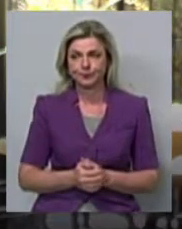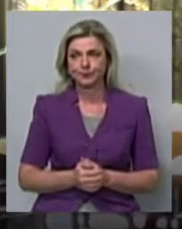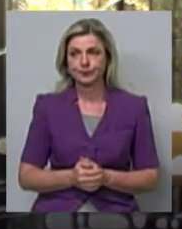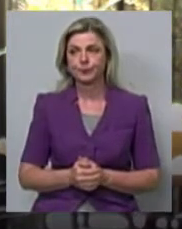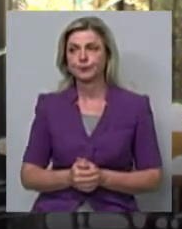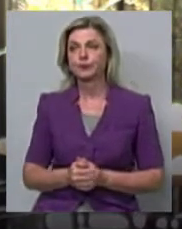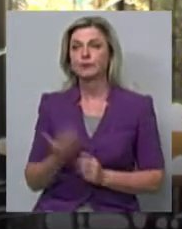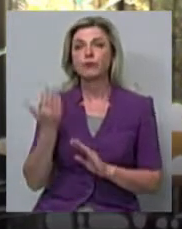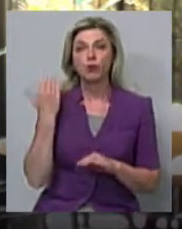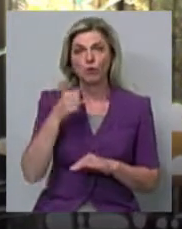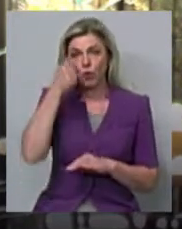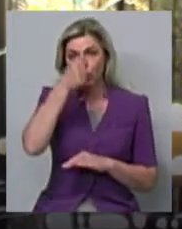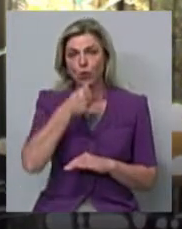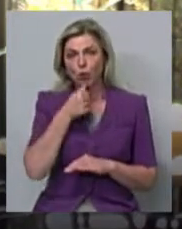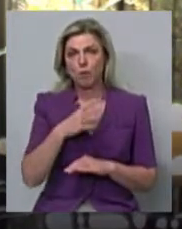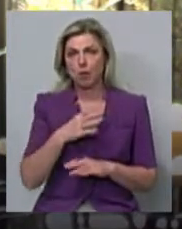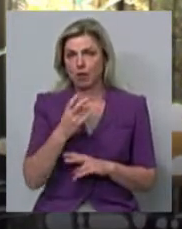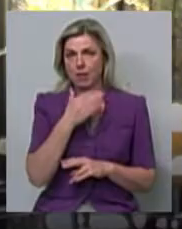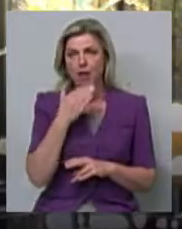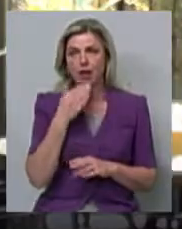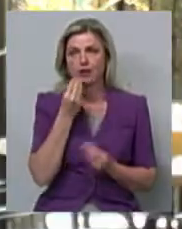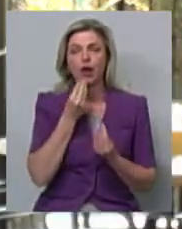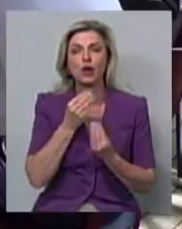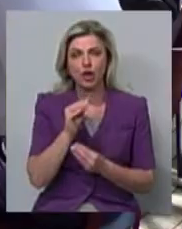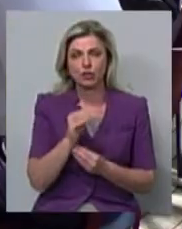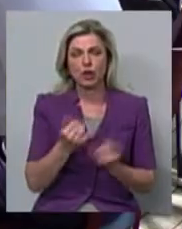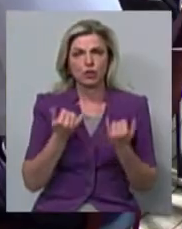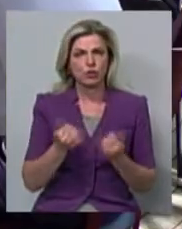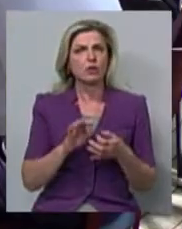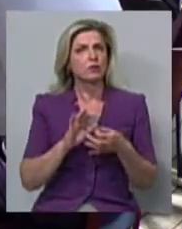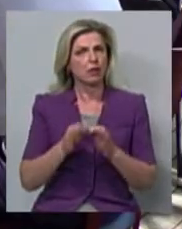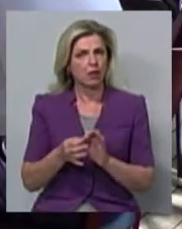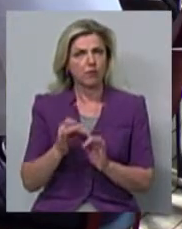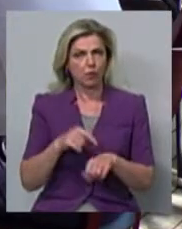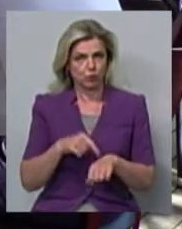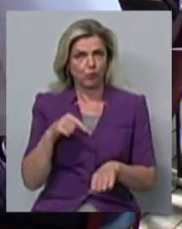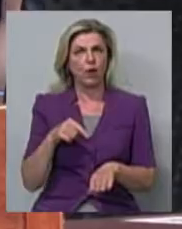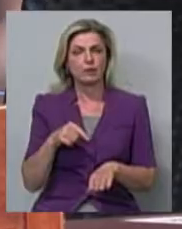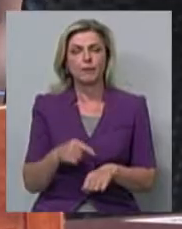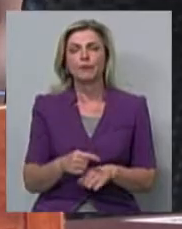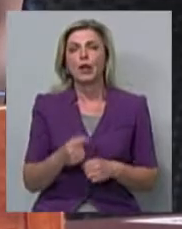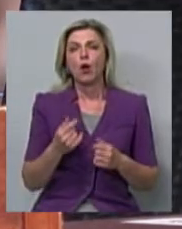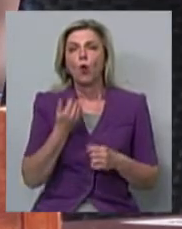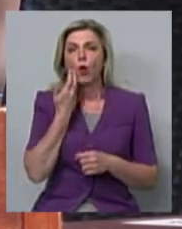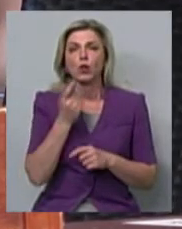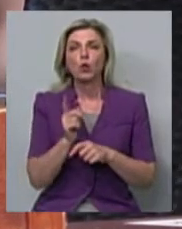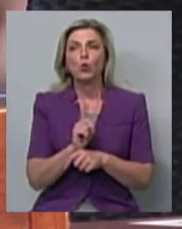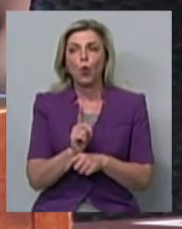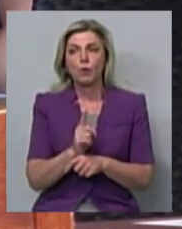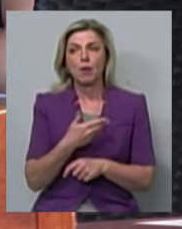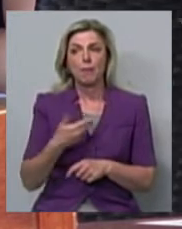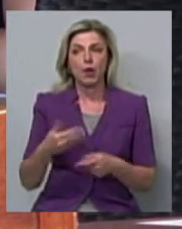що того року було набагато краще. Так, зараз складніше і це відчувається. Коли норми нам дозволили,